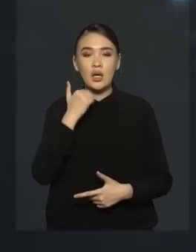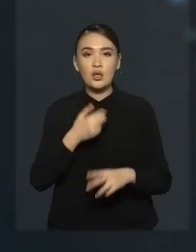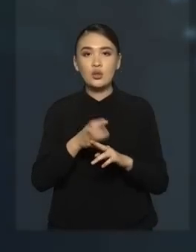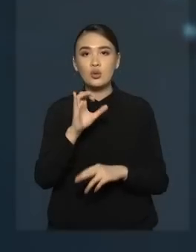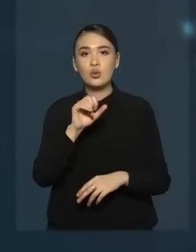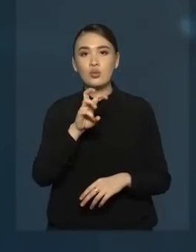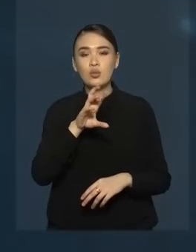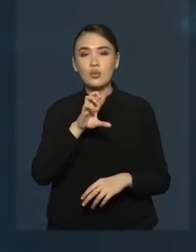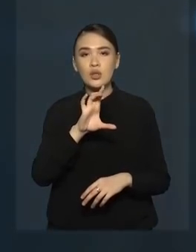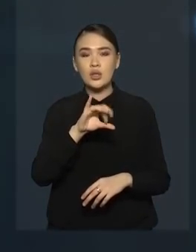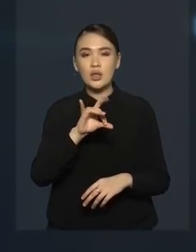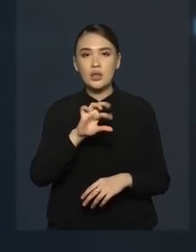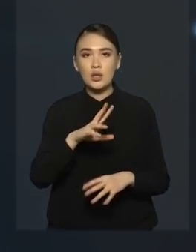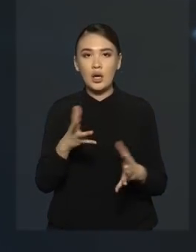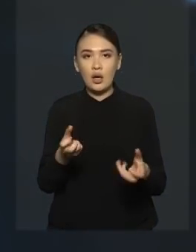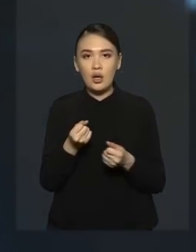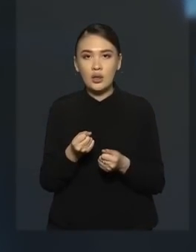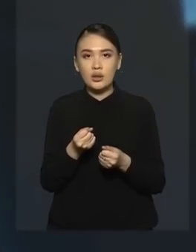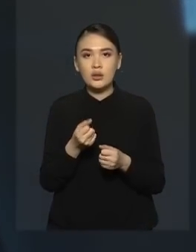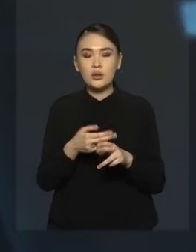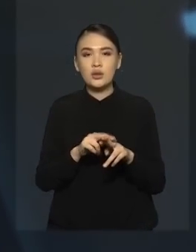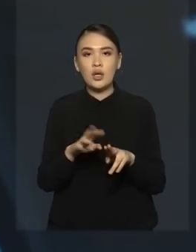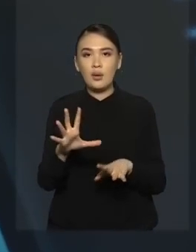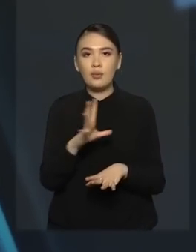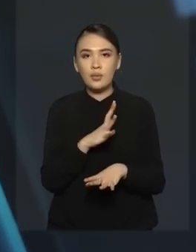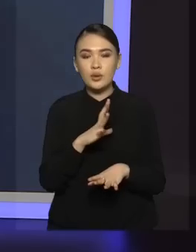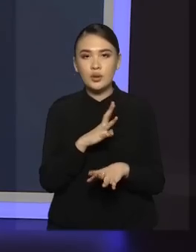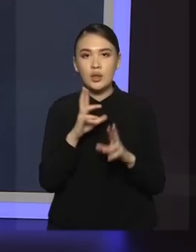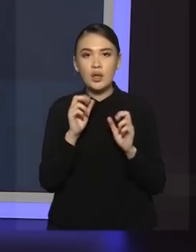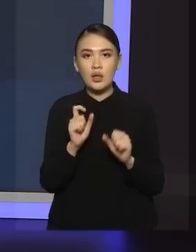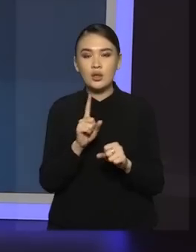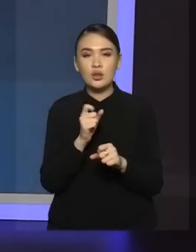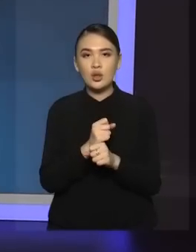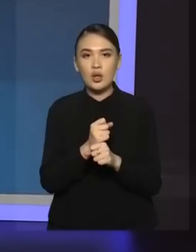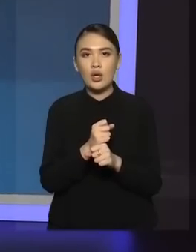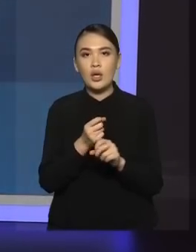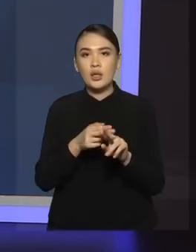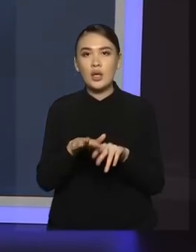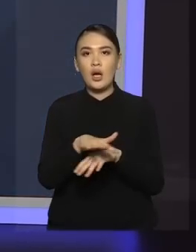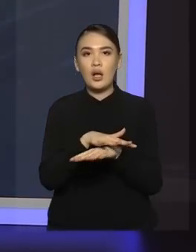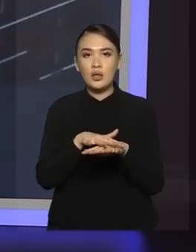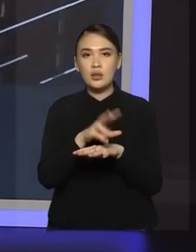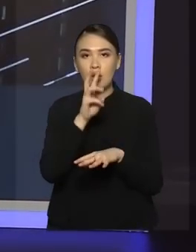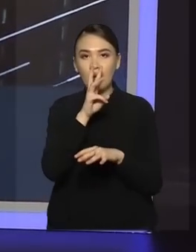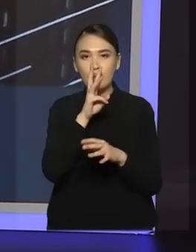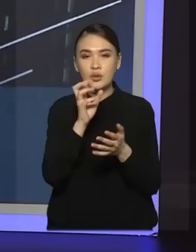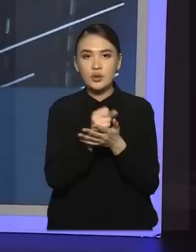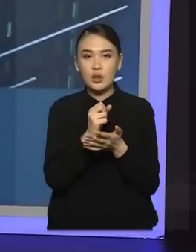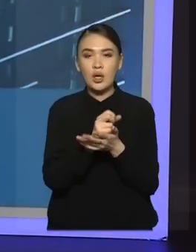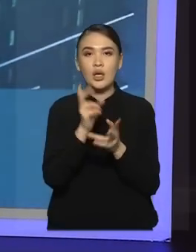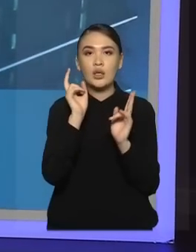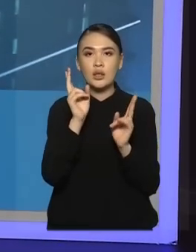Субсидия ұстағанның қолында, тістегеннің аузында кеткен. Сонымен халықтың табысын кім және